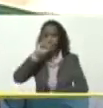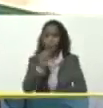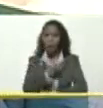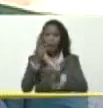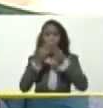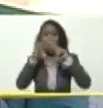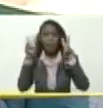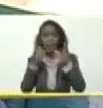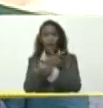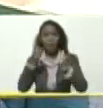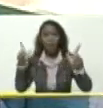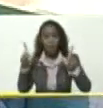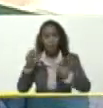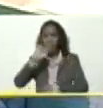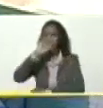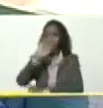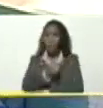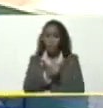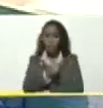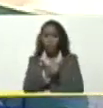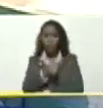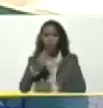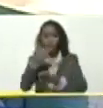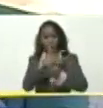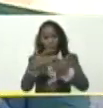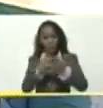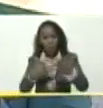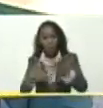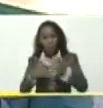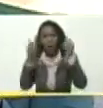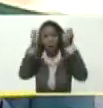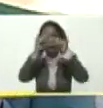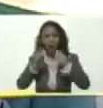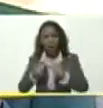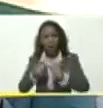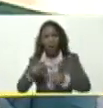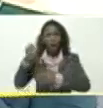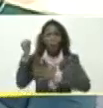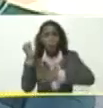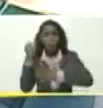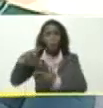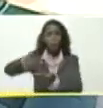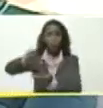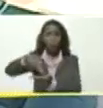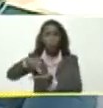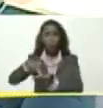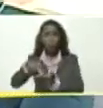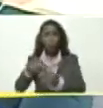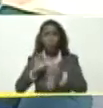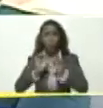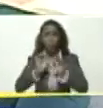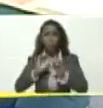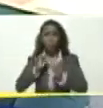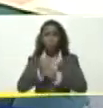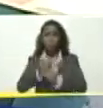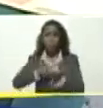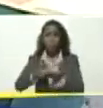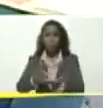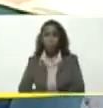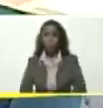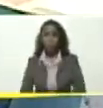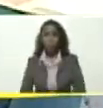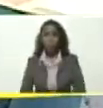la libertad, amamos a la literatura, en arte, la danza y en baile. và chính phủ và nhân dân Việt Nam thì luôn